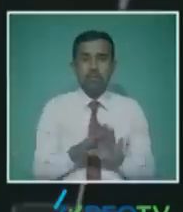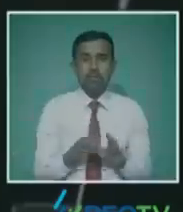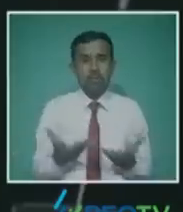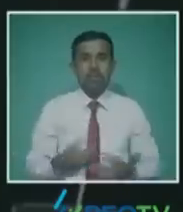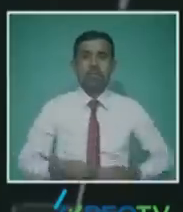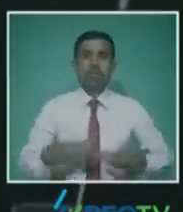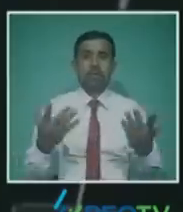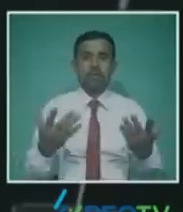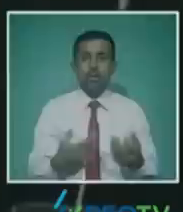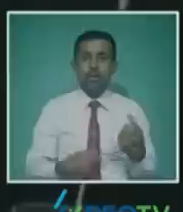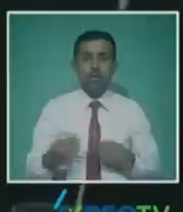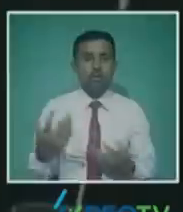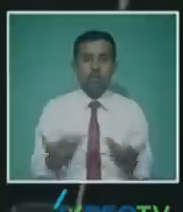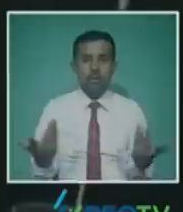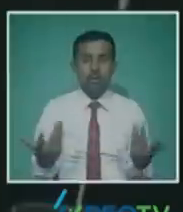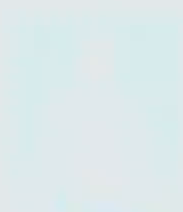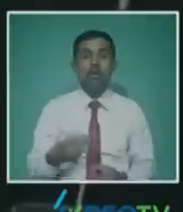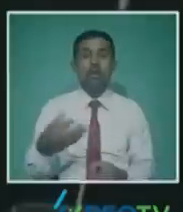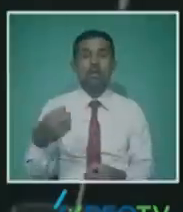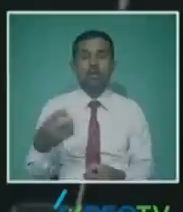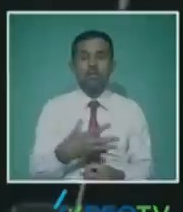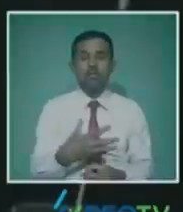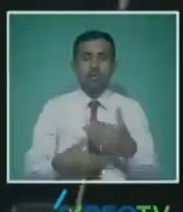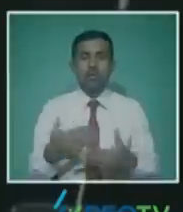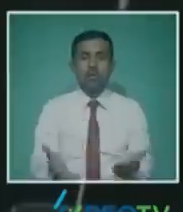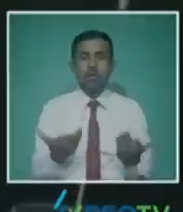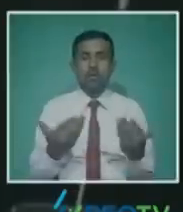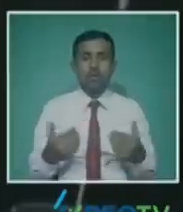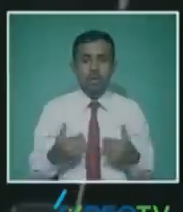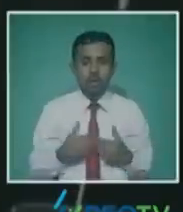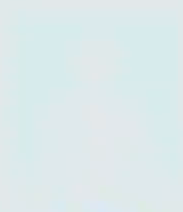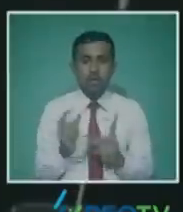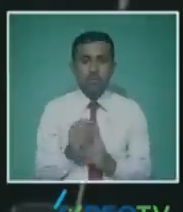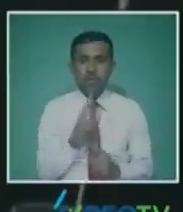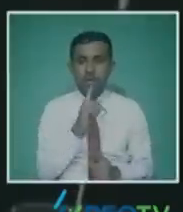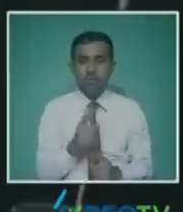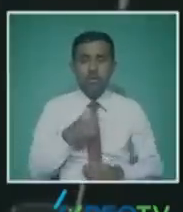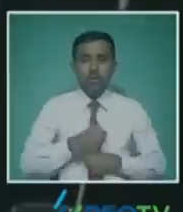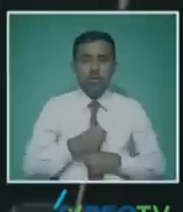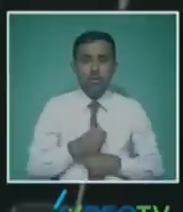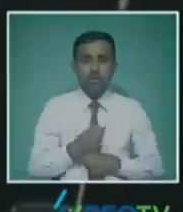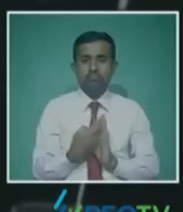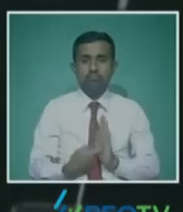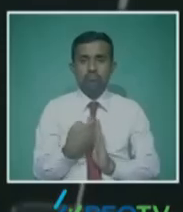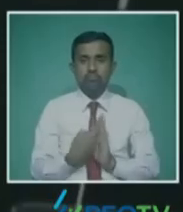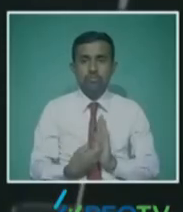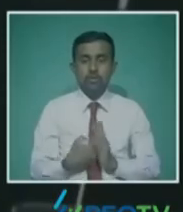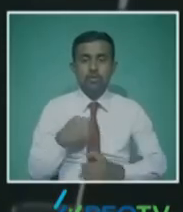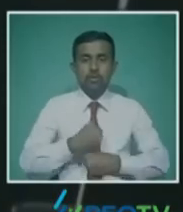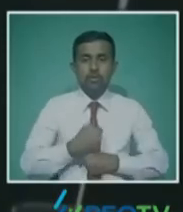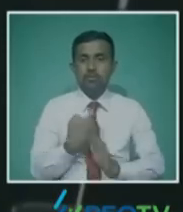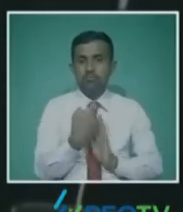ඕන. එක්ක මේවා දෙන්න නැත්තම් දෙන දවස වෙනකන් කරගෙන යන්න අපි මේවට අවස්ථාව දෙන්න ඕන. රජයේ දෙන චක්‍රලේඛන රජයේ